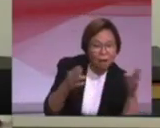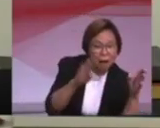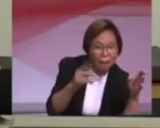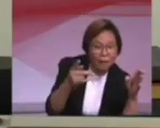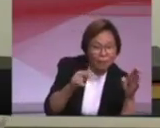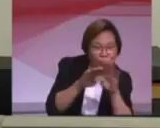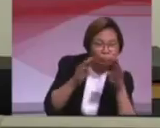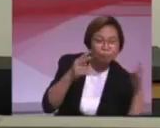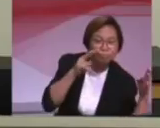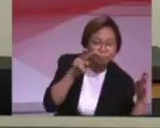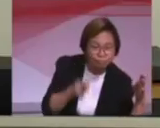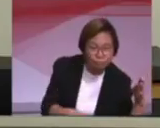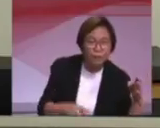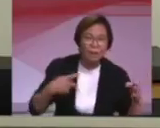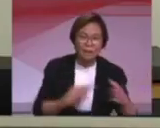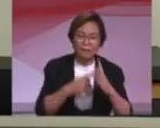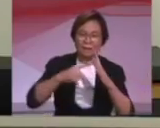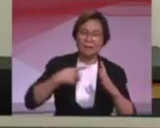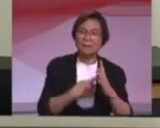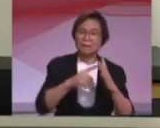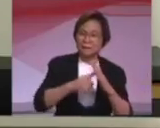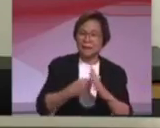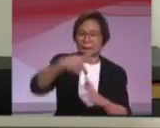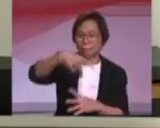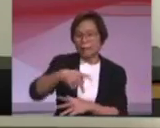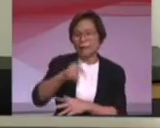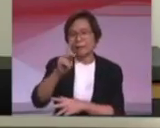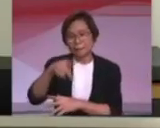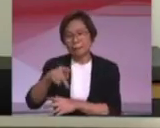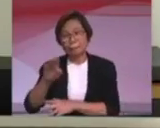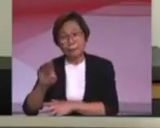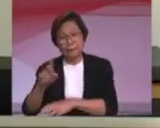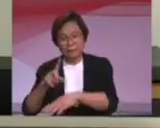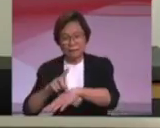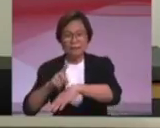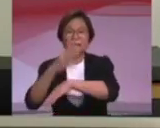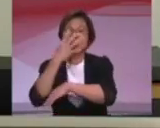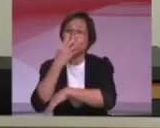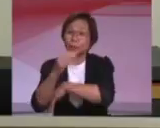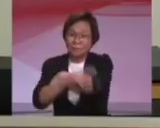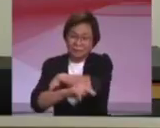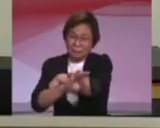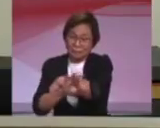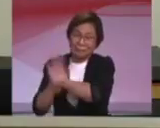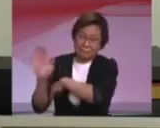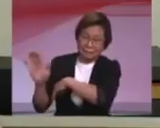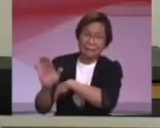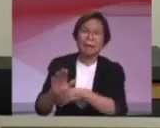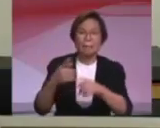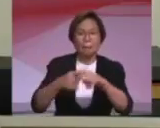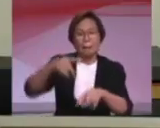Walaupun kita perkenalkan PKPB di Seremban ini, daerah Seremban, bagaimanapun